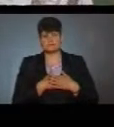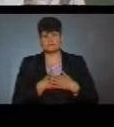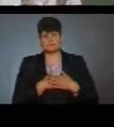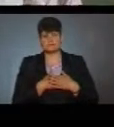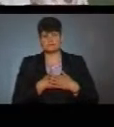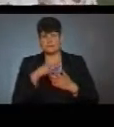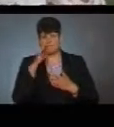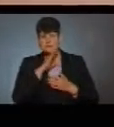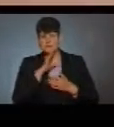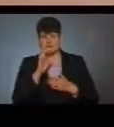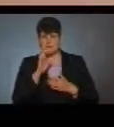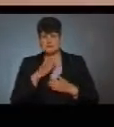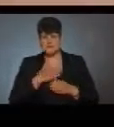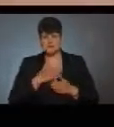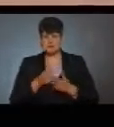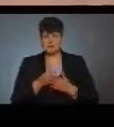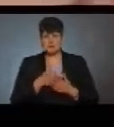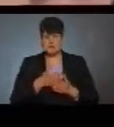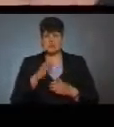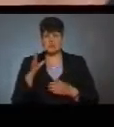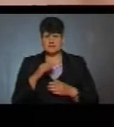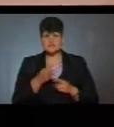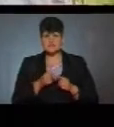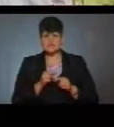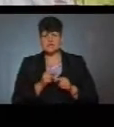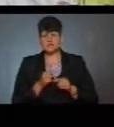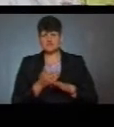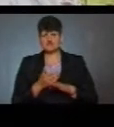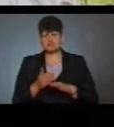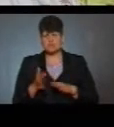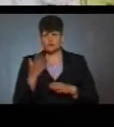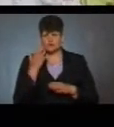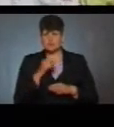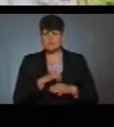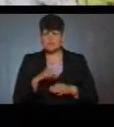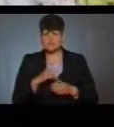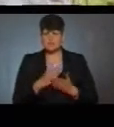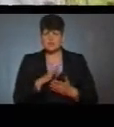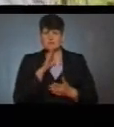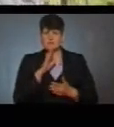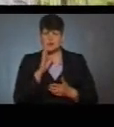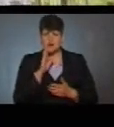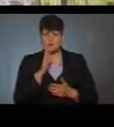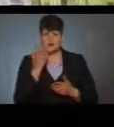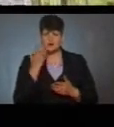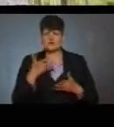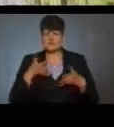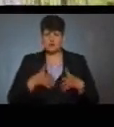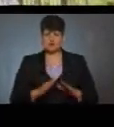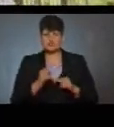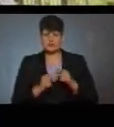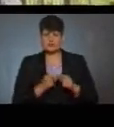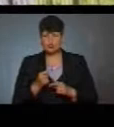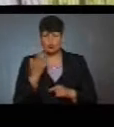любові батьків наших до нас. І воно все приходить з віком, з часом, коли сам стаєш мамою, коли родяться внуки, коли